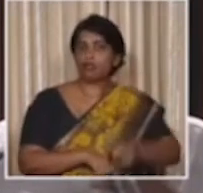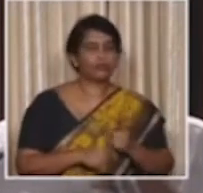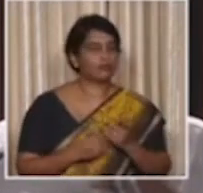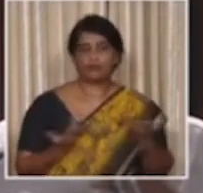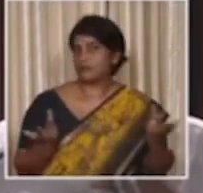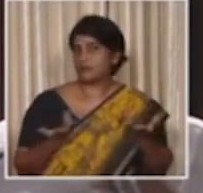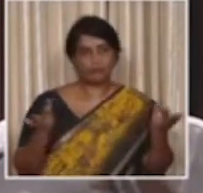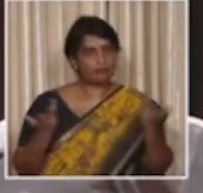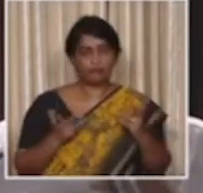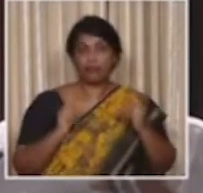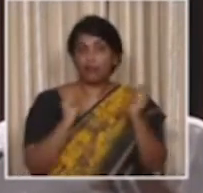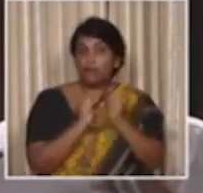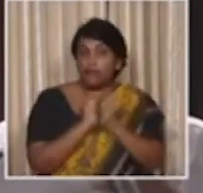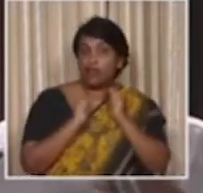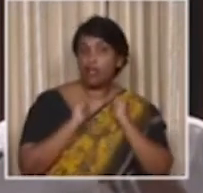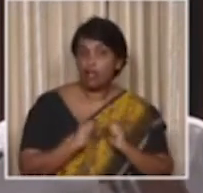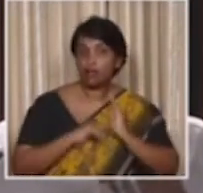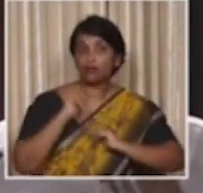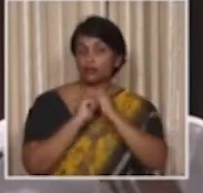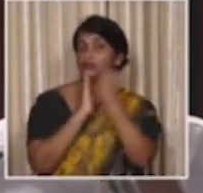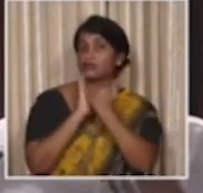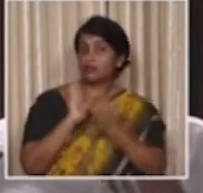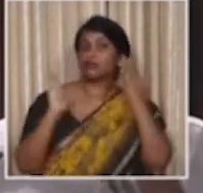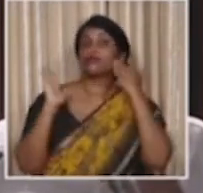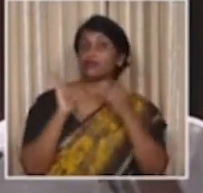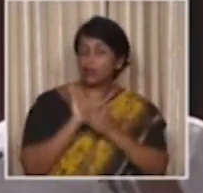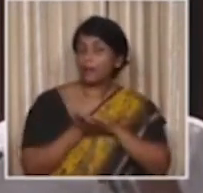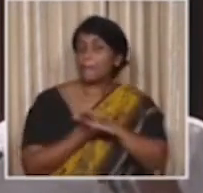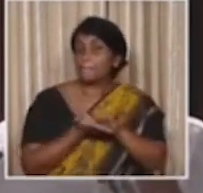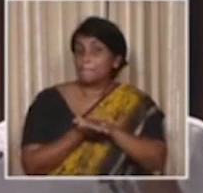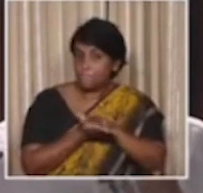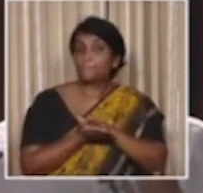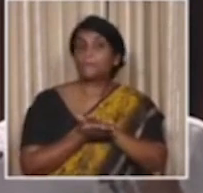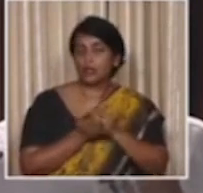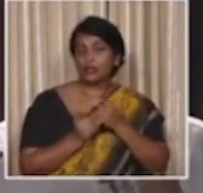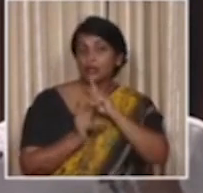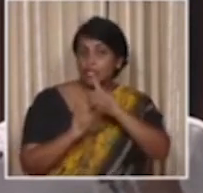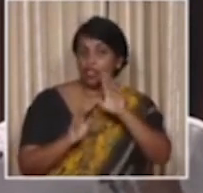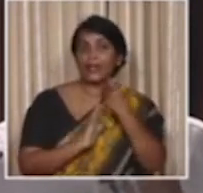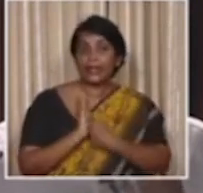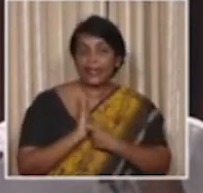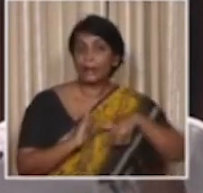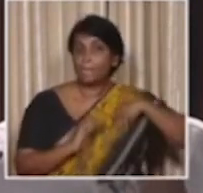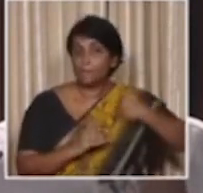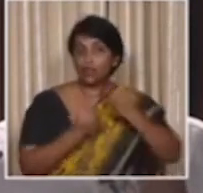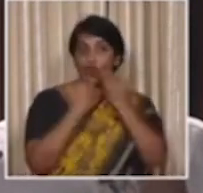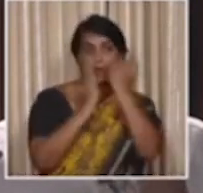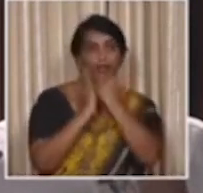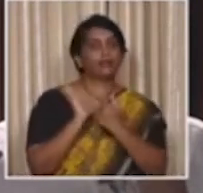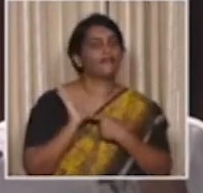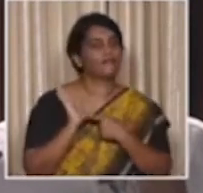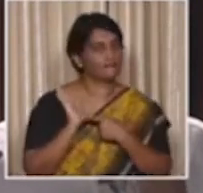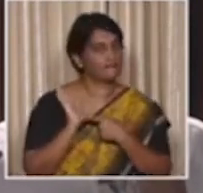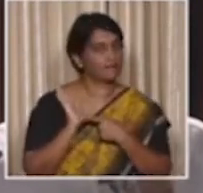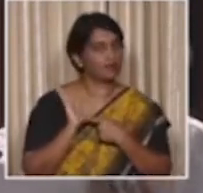ප්‍රමාණවත් නැහැ. කරන කාර්යභාරය කාර්ය ප්‍රතිපාටි සම්බන්ධව පැහැදිලි කිරීමක් කරන්න ඕන කියලා තමයි නීතිපතිතුමාගේ ගයිඩ්ලයින් වල දීලා තියෙන නිර්දේශ